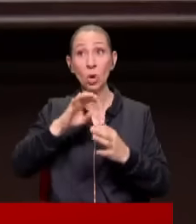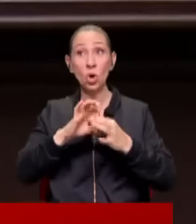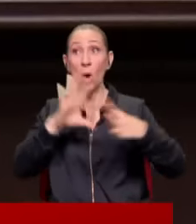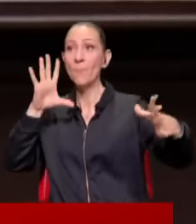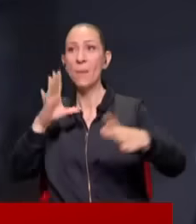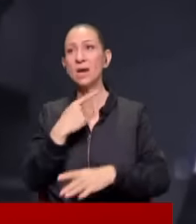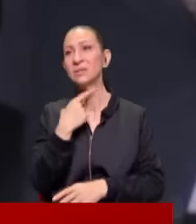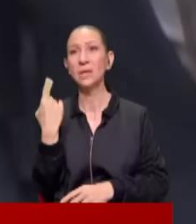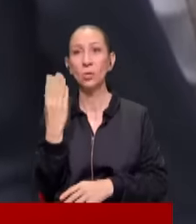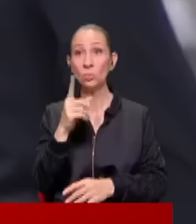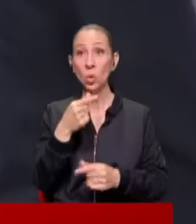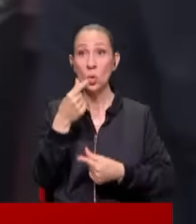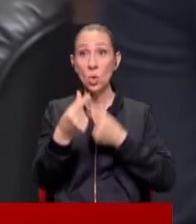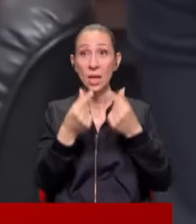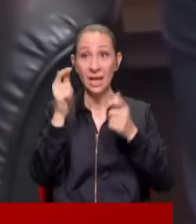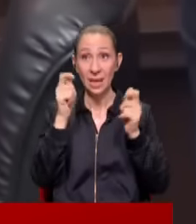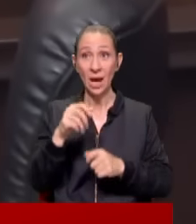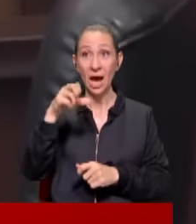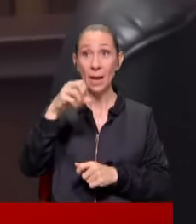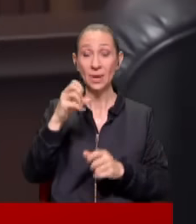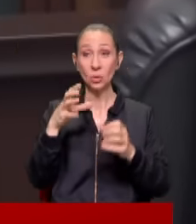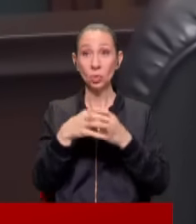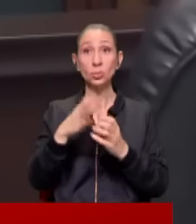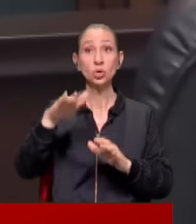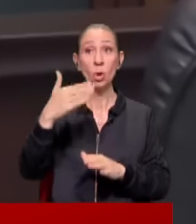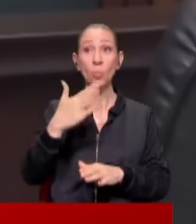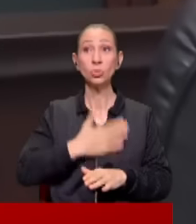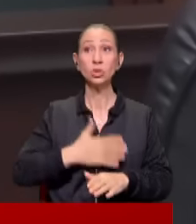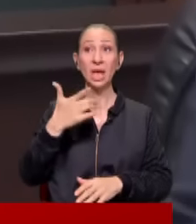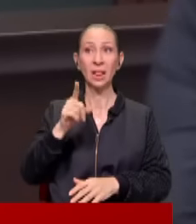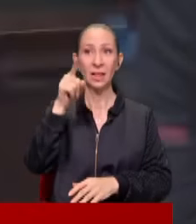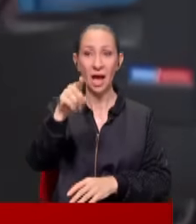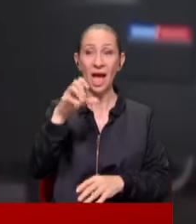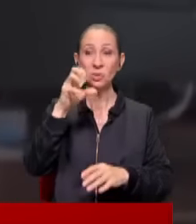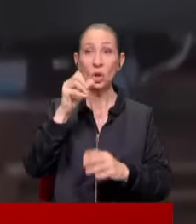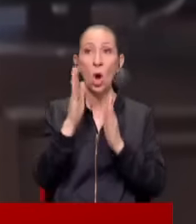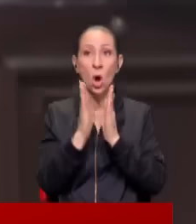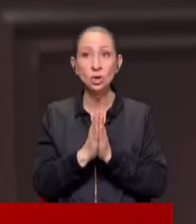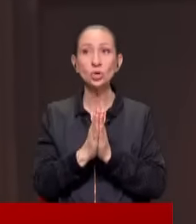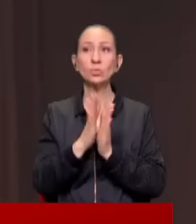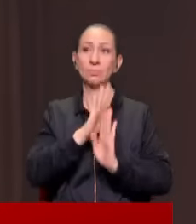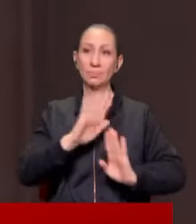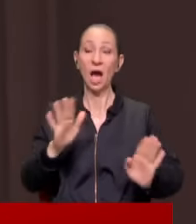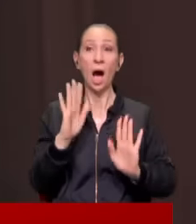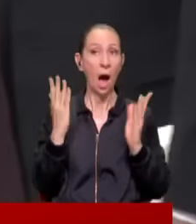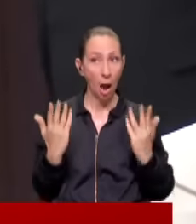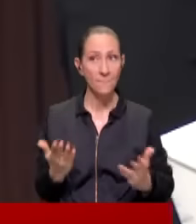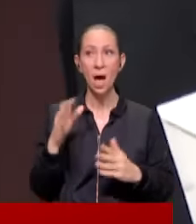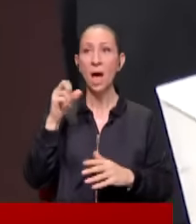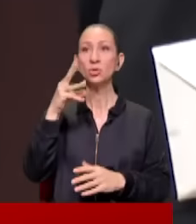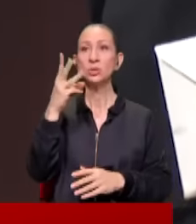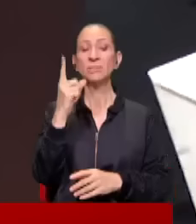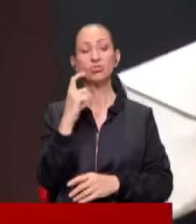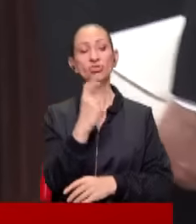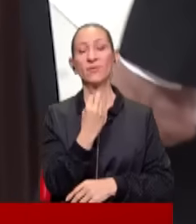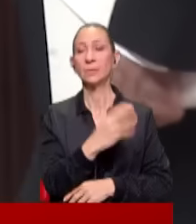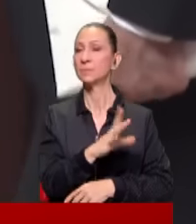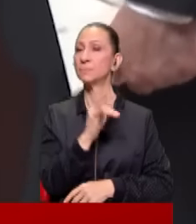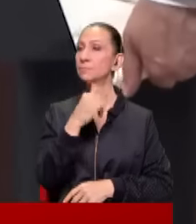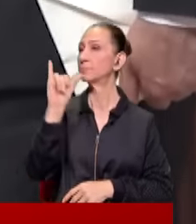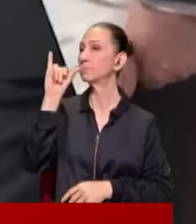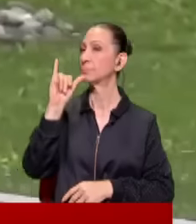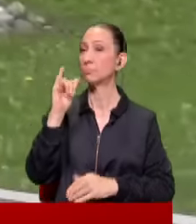asla olmaz. Bu uyarının da yapıldığı AK Parti grubu sonrası Bursalı'nın Erdoğan'dan özür dilediği ancak Erdoğan'ın bir yanıt vermediği